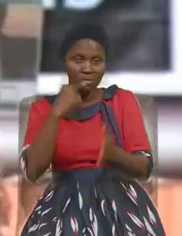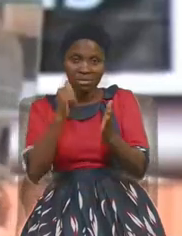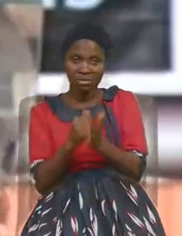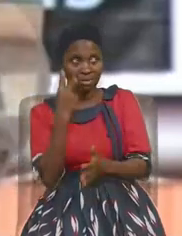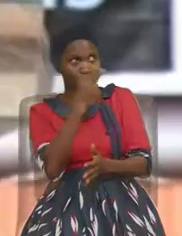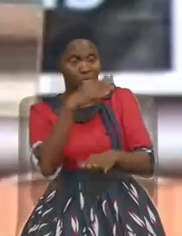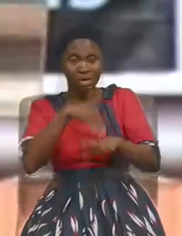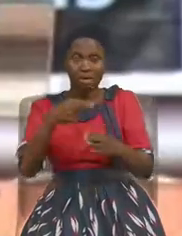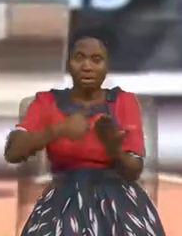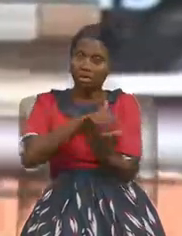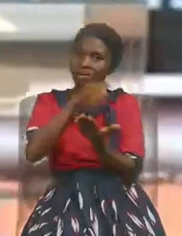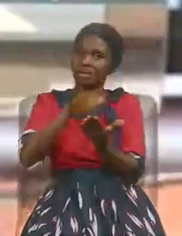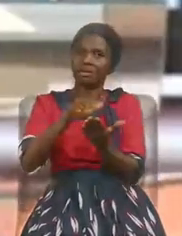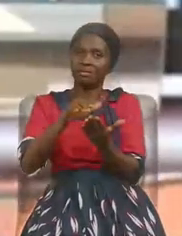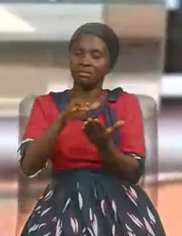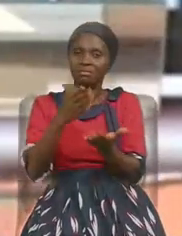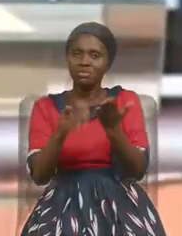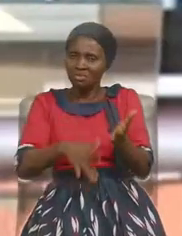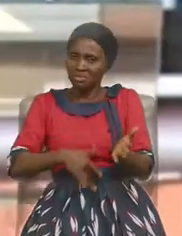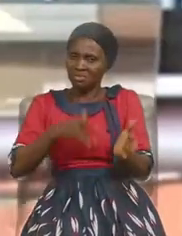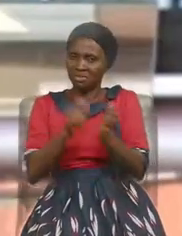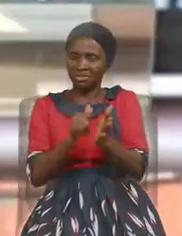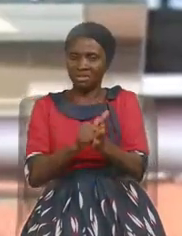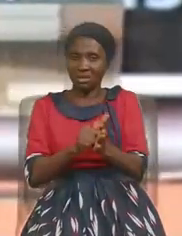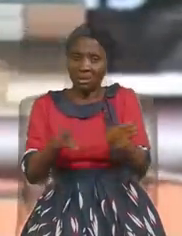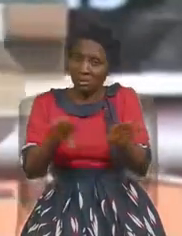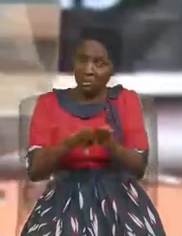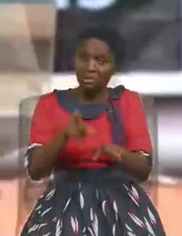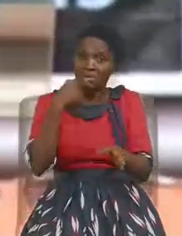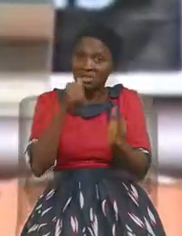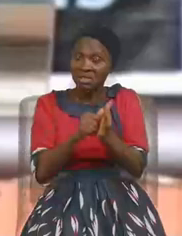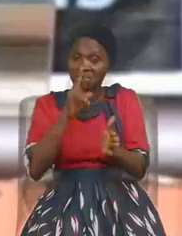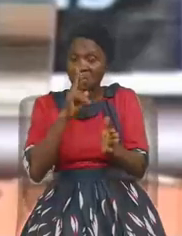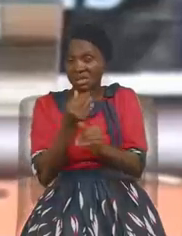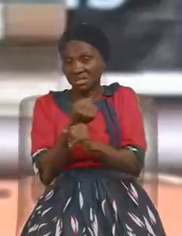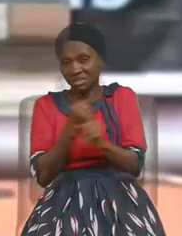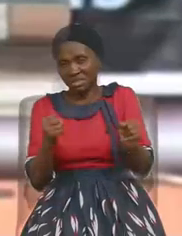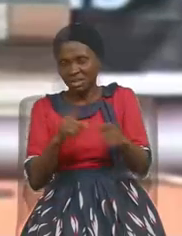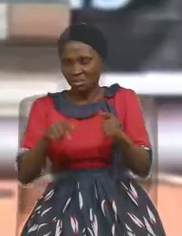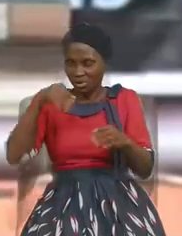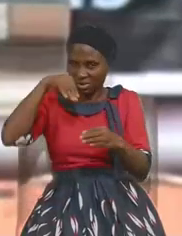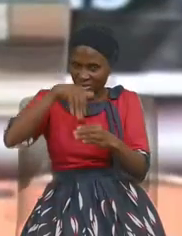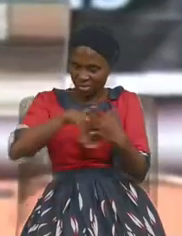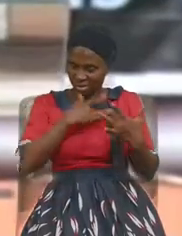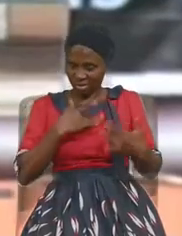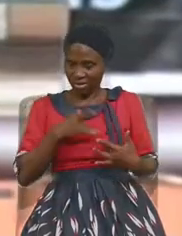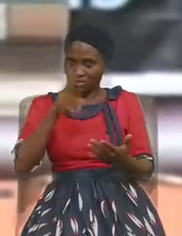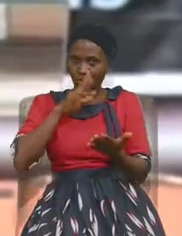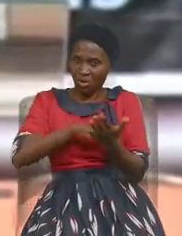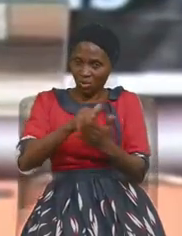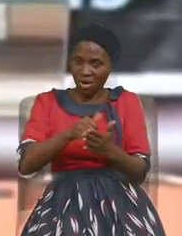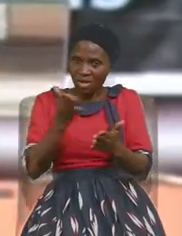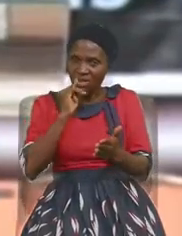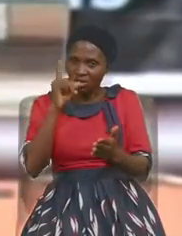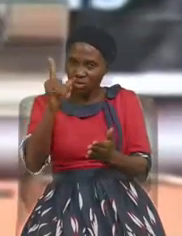tu te dis, bon, même si tu dis que tu es sauvé, intérieurement tu es faible et il y a un péché particulier qui dérange